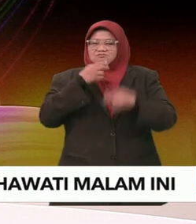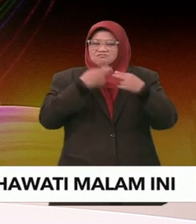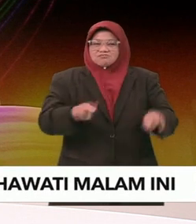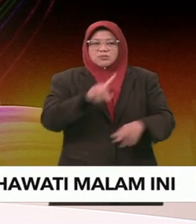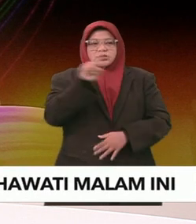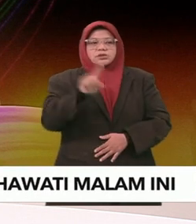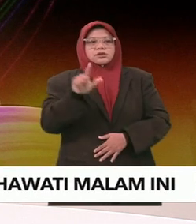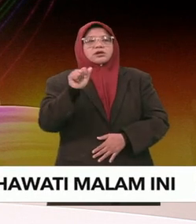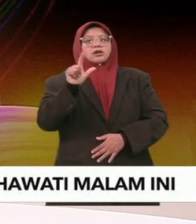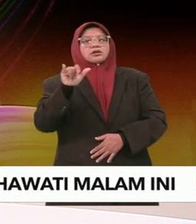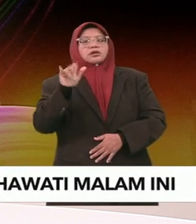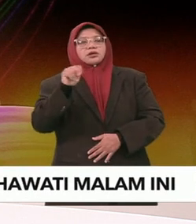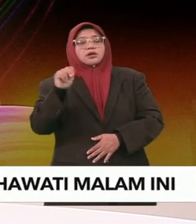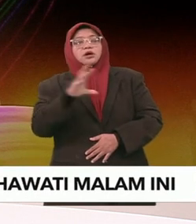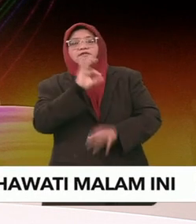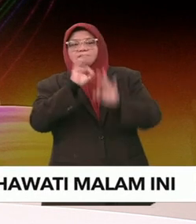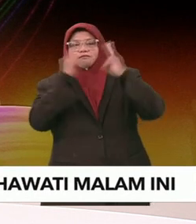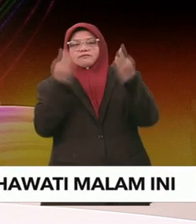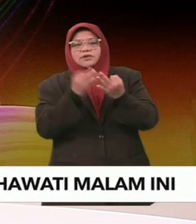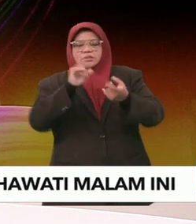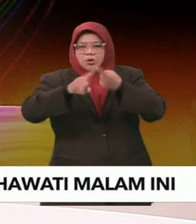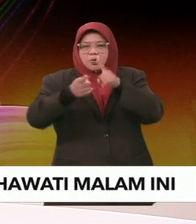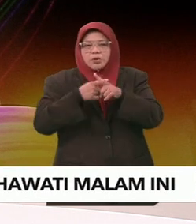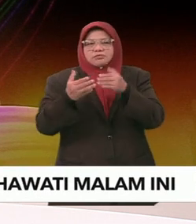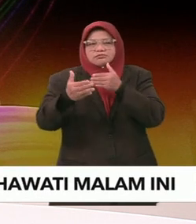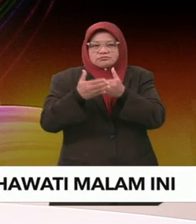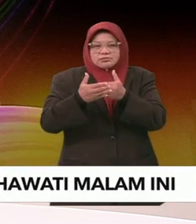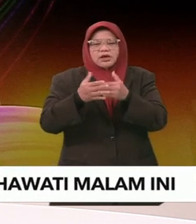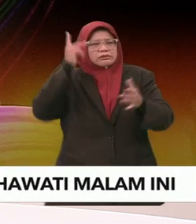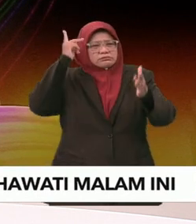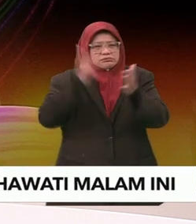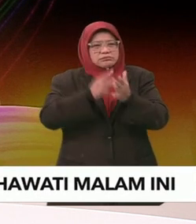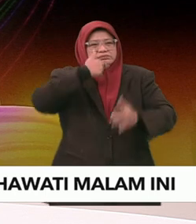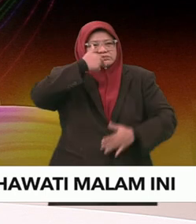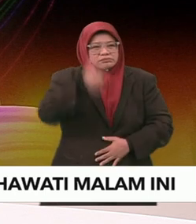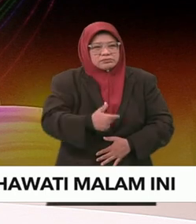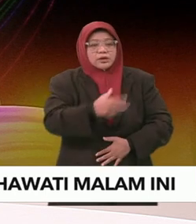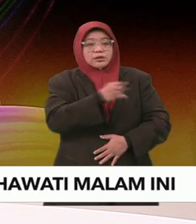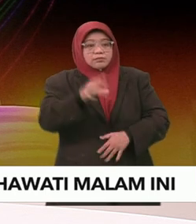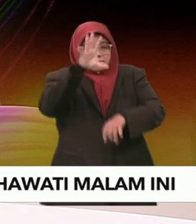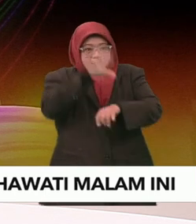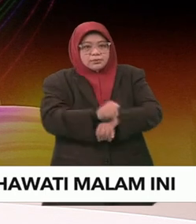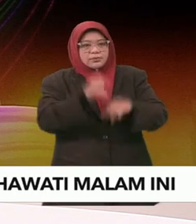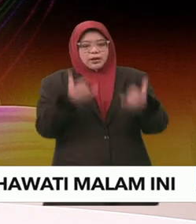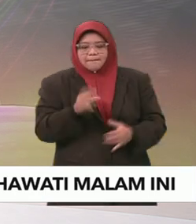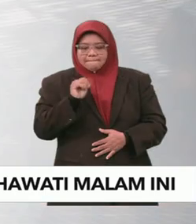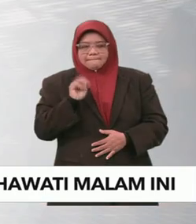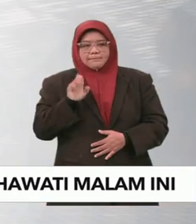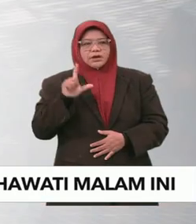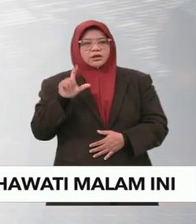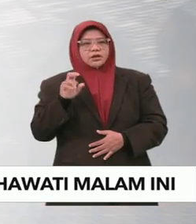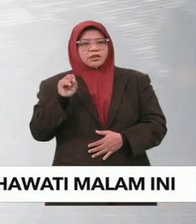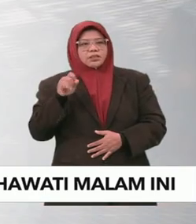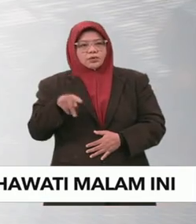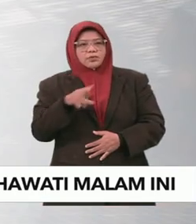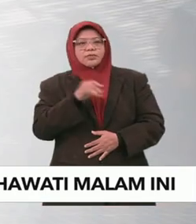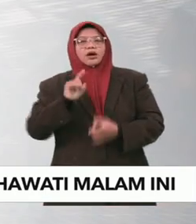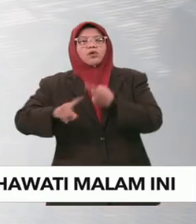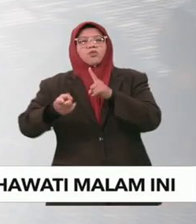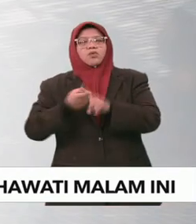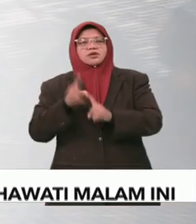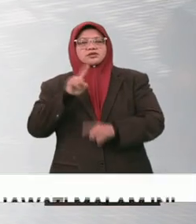ilah keluarga dan rekan terdekat yang mengenalinya sejak sekian lama malam ini program meletop akan menempuh lerakan